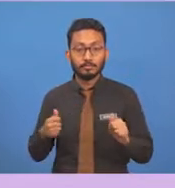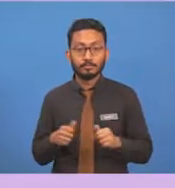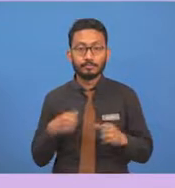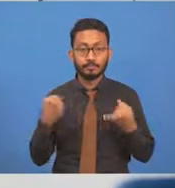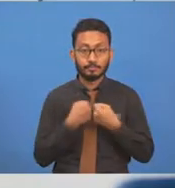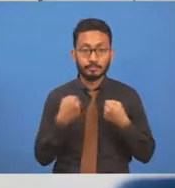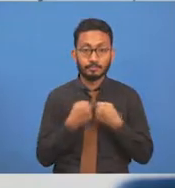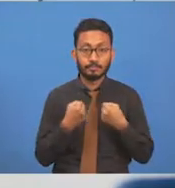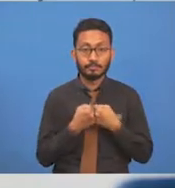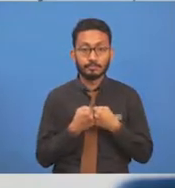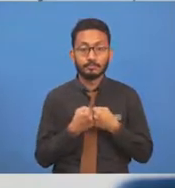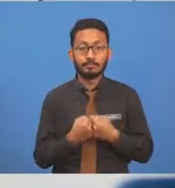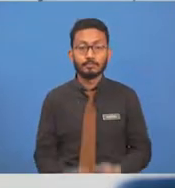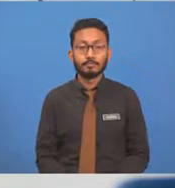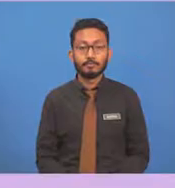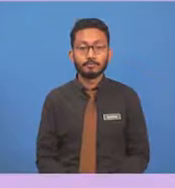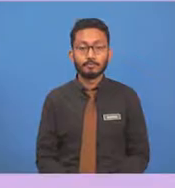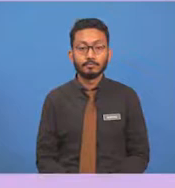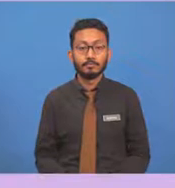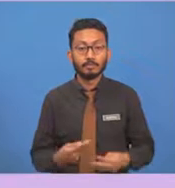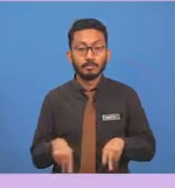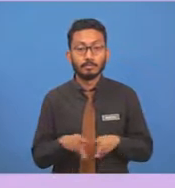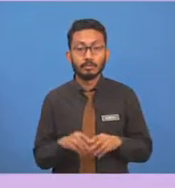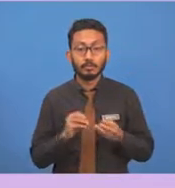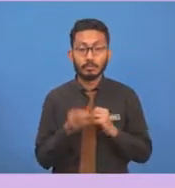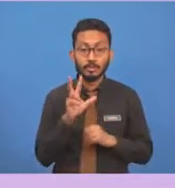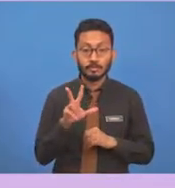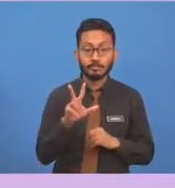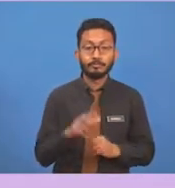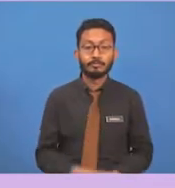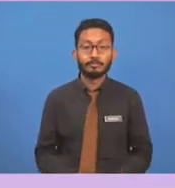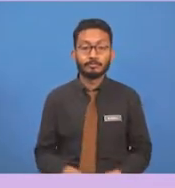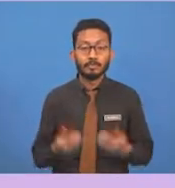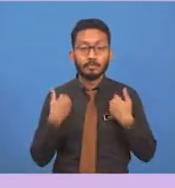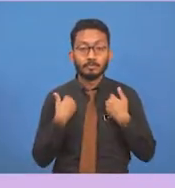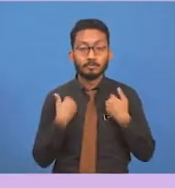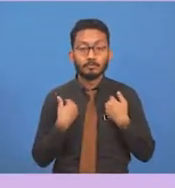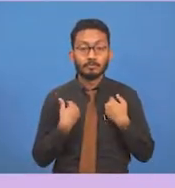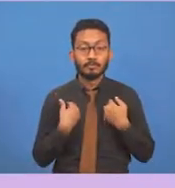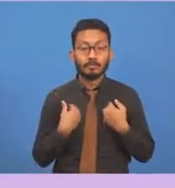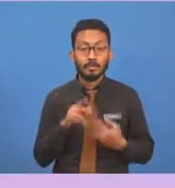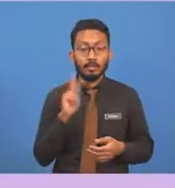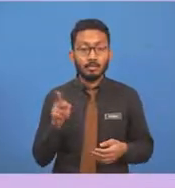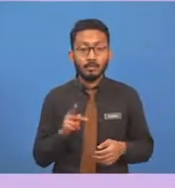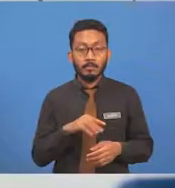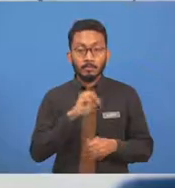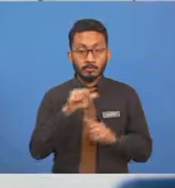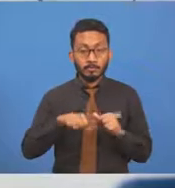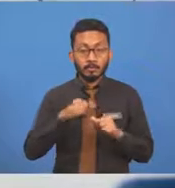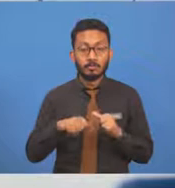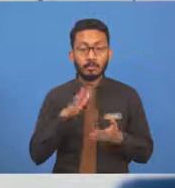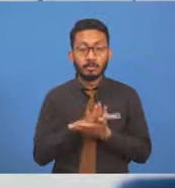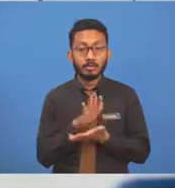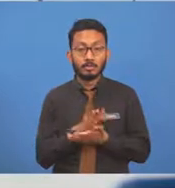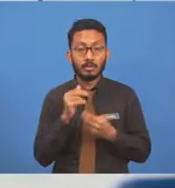faham. Kepentingan yang ketiga pula, dapat mewujudkan suasana sekolah yang aman dan harmoni.